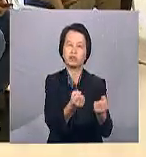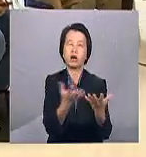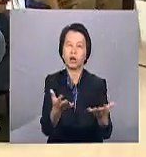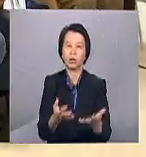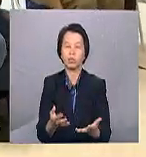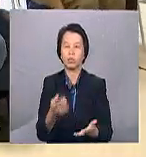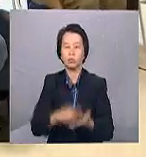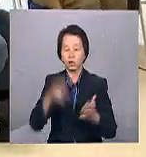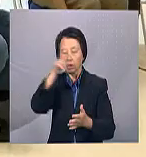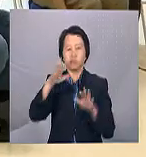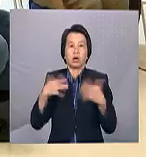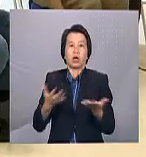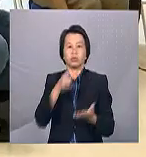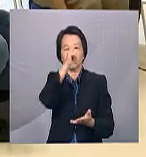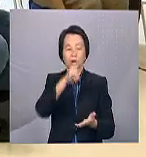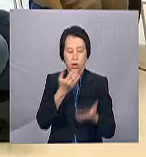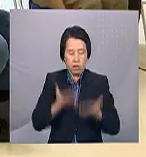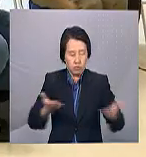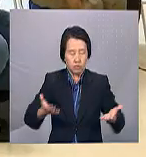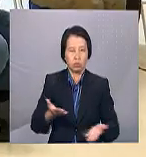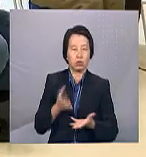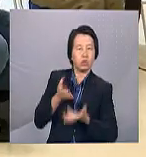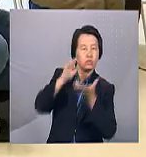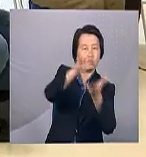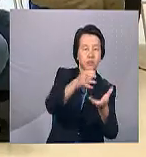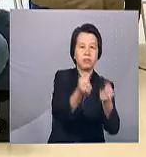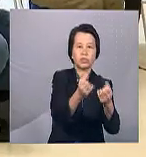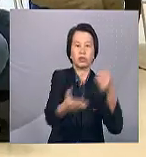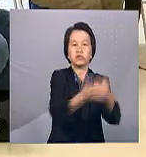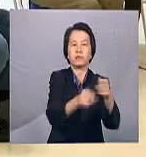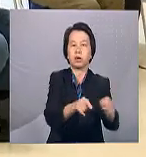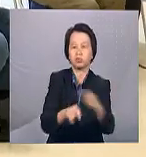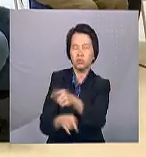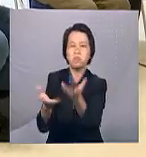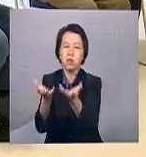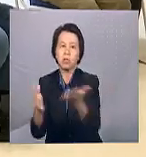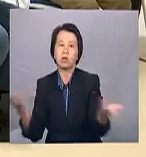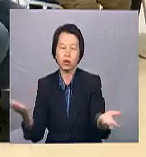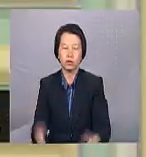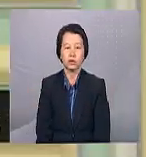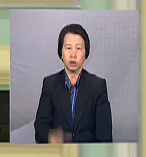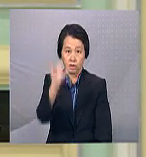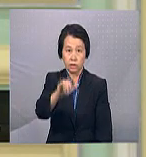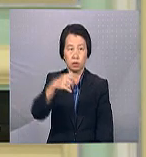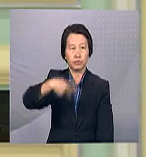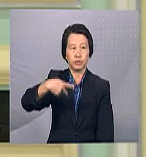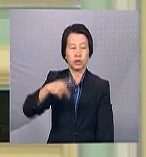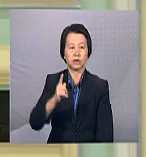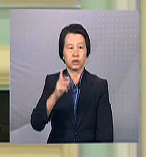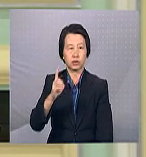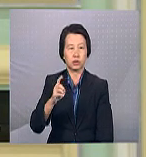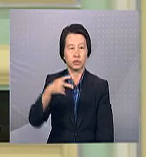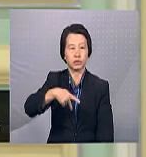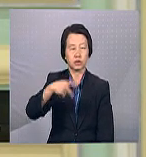jadi apakah langkah kerajaan untuk memastikan bekalan basah tersebut sampai? Ya, kita di setiap PKPD, ya,